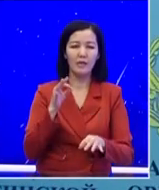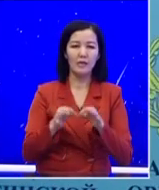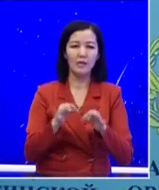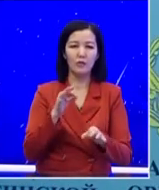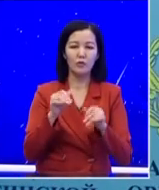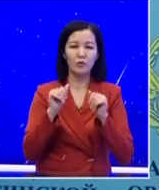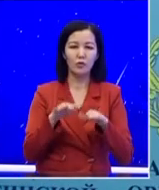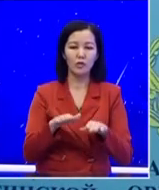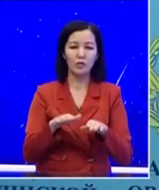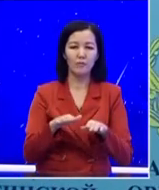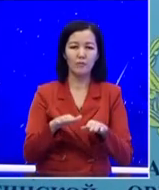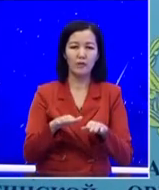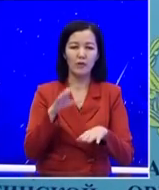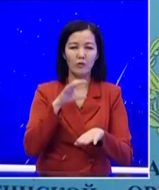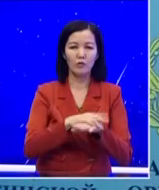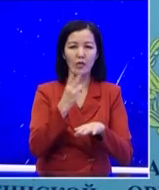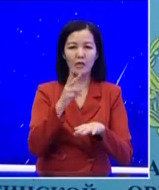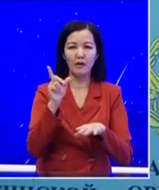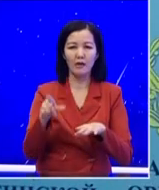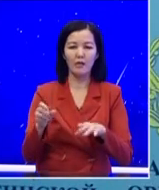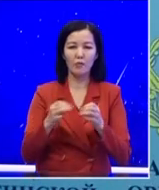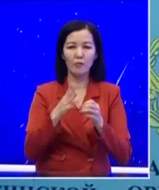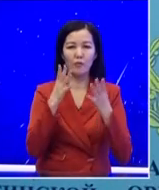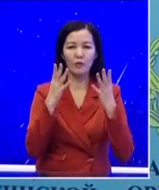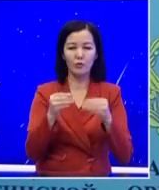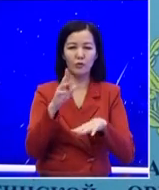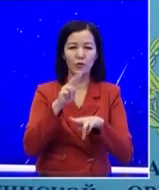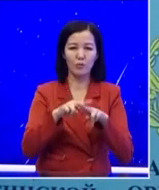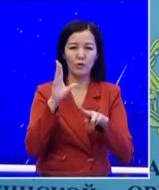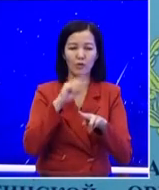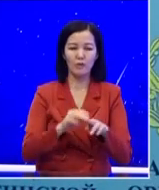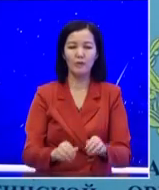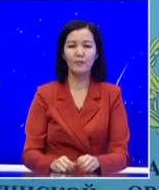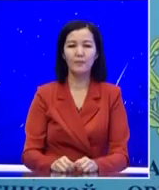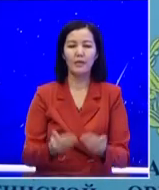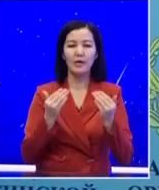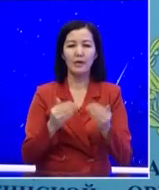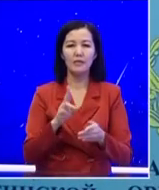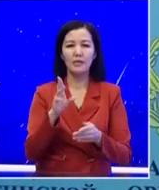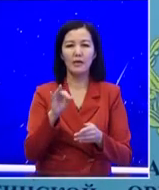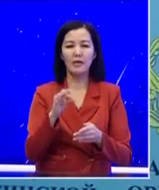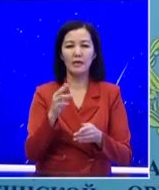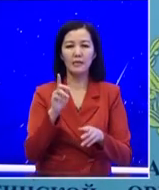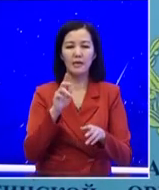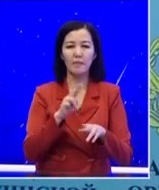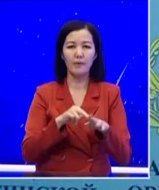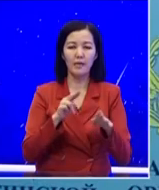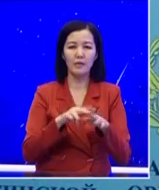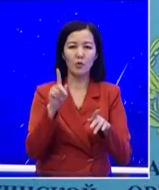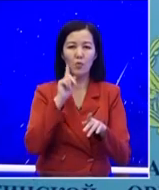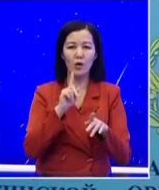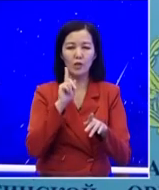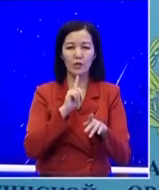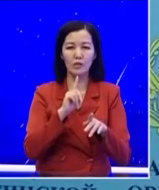сотының шешімімен ұсталған ер адамдар 15 тәулікке дейін қамауға алынды. Олар қазір Қарасай аудандық полиция бөлімінің уақытша